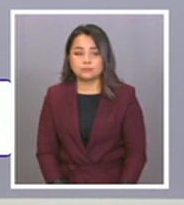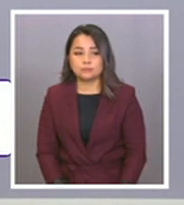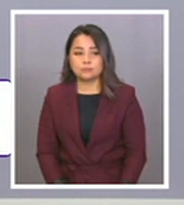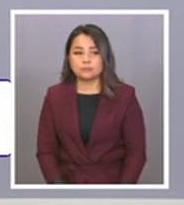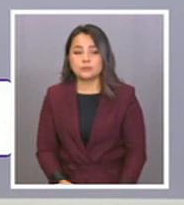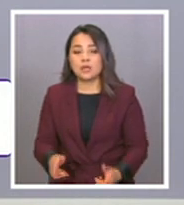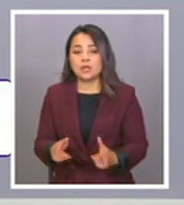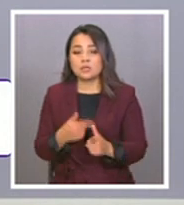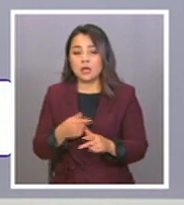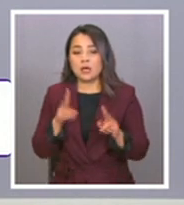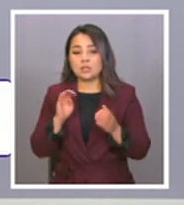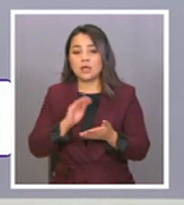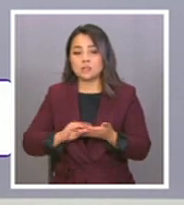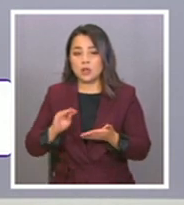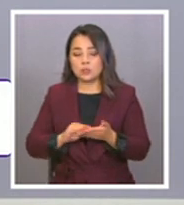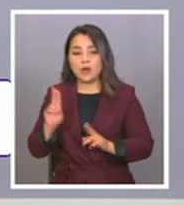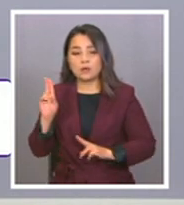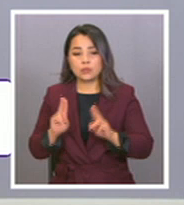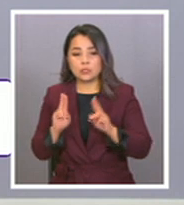Атауларды жазудың негізгі ережелері бар.